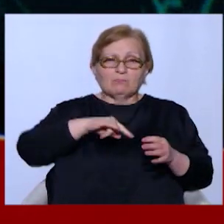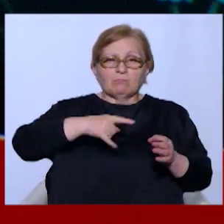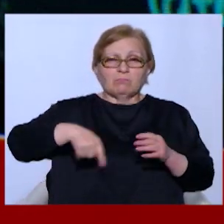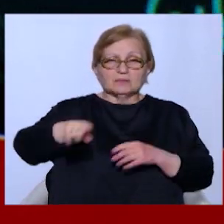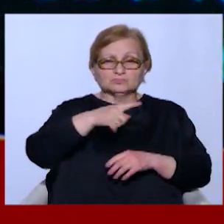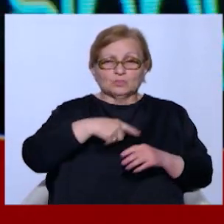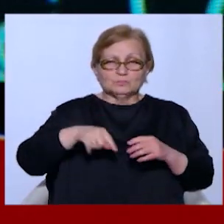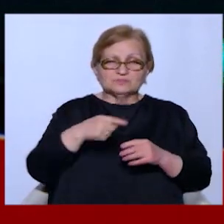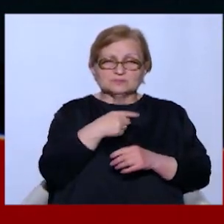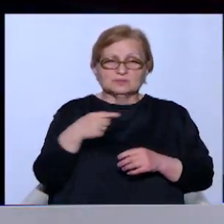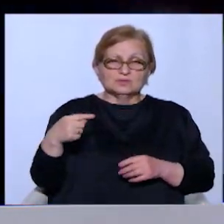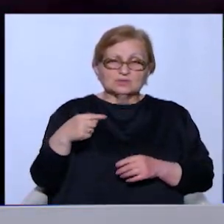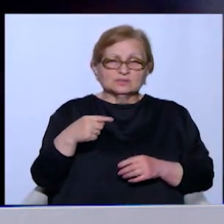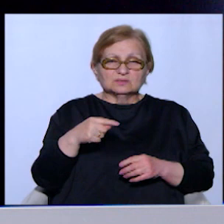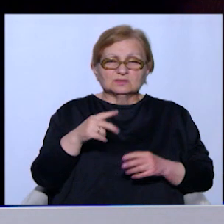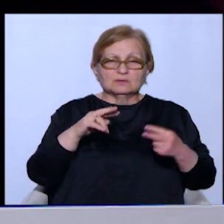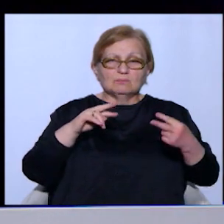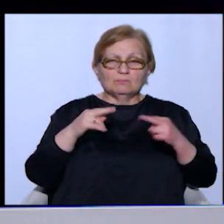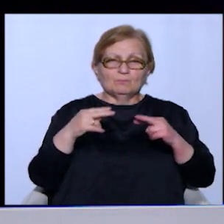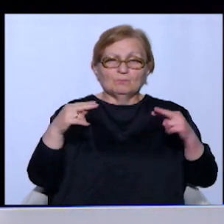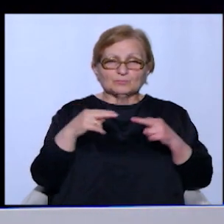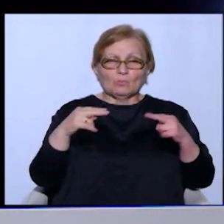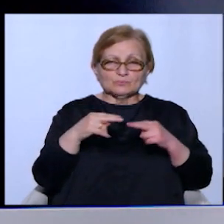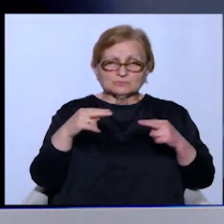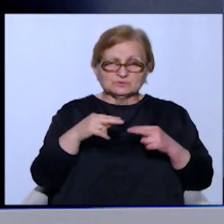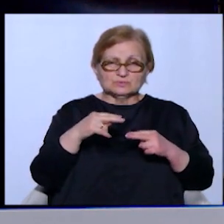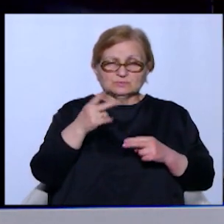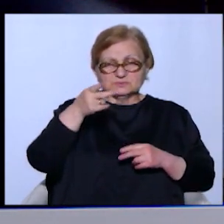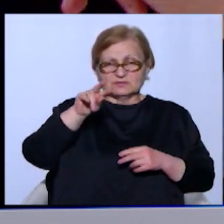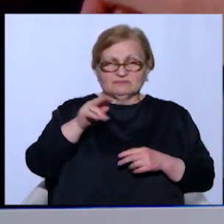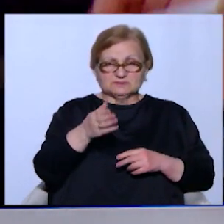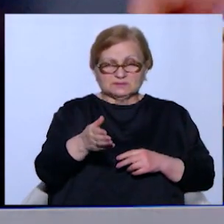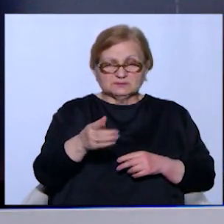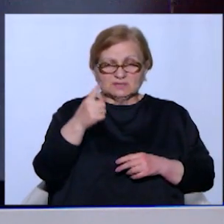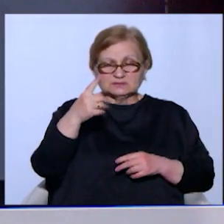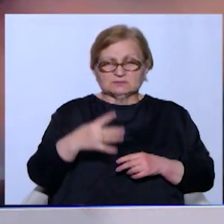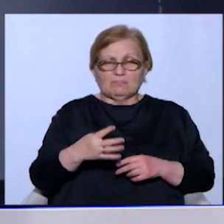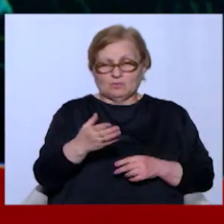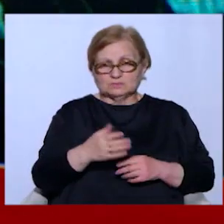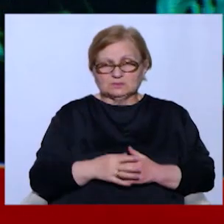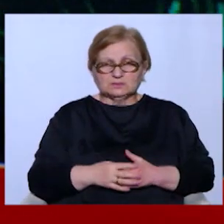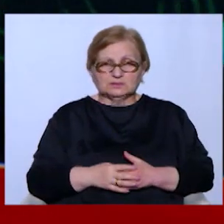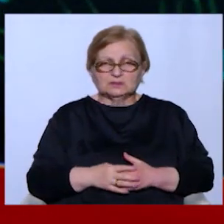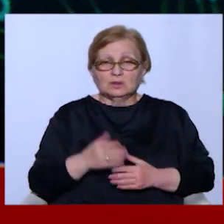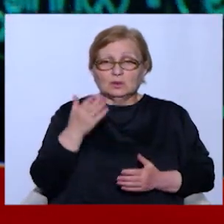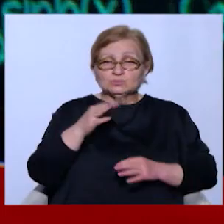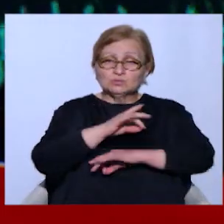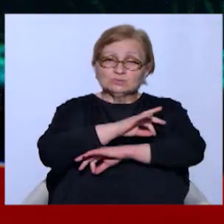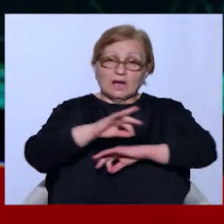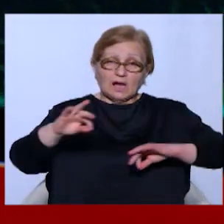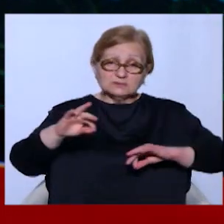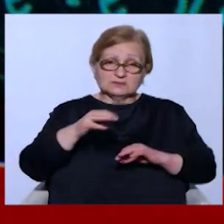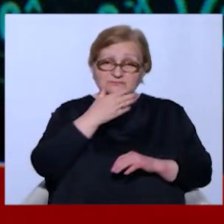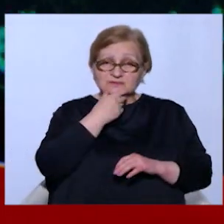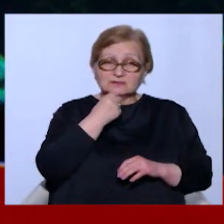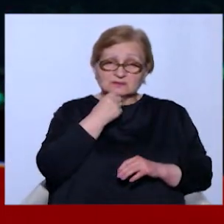შეფარდება არის მათი პროპორციულობის კოეფიციენტის კვადრატის შეფარდება, გამოდის 1/4. პრინციპში თუ დახაზავთ კარგად, გამოჩნდება